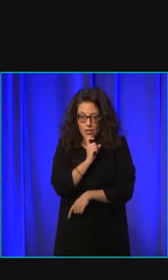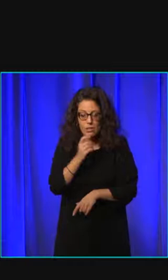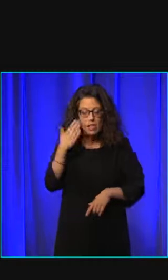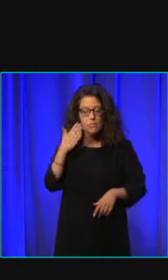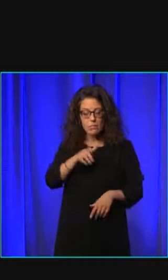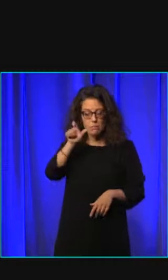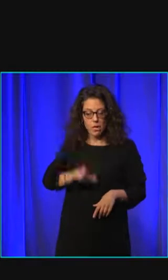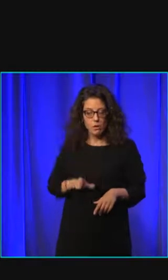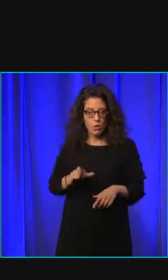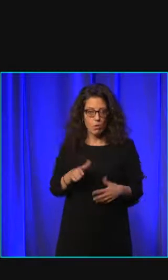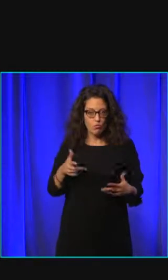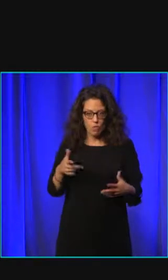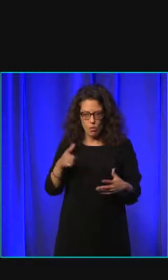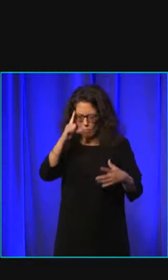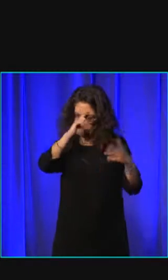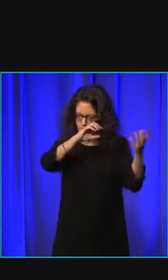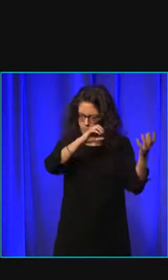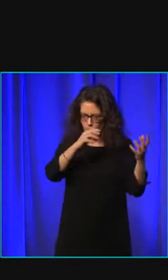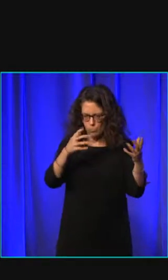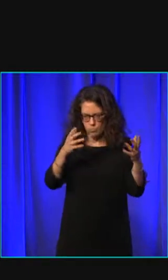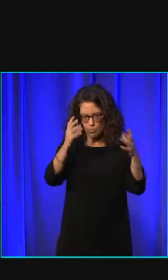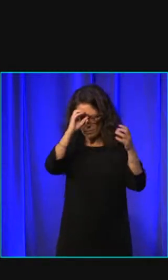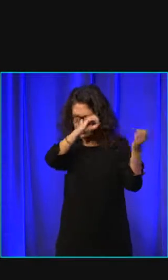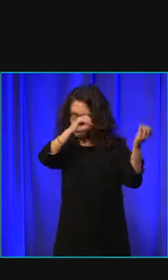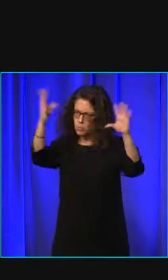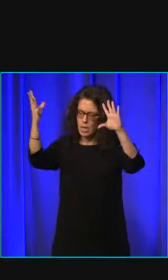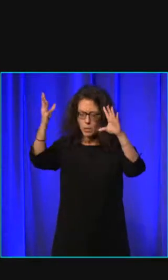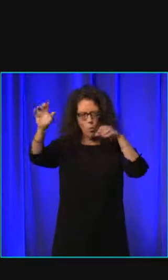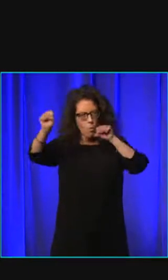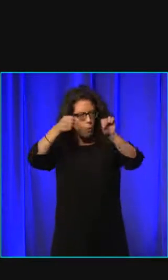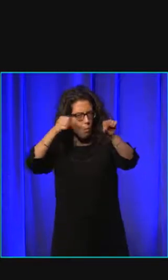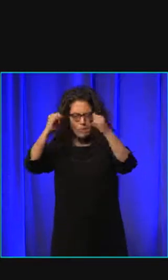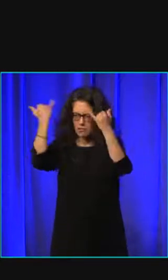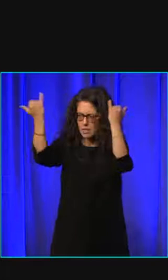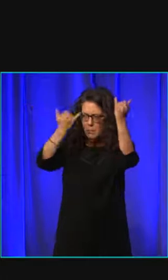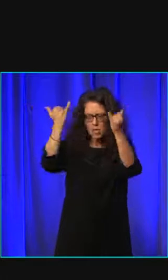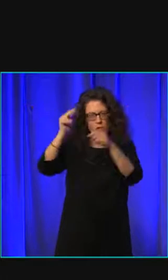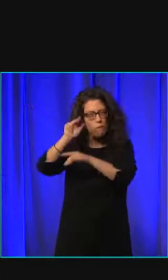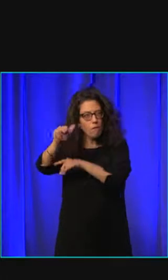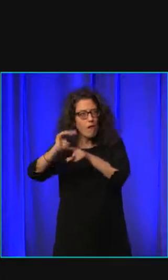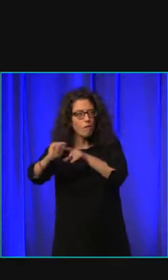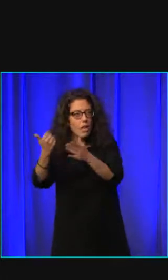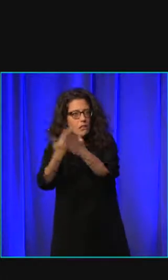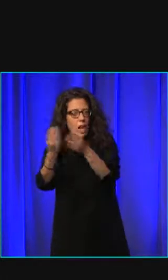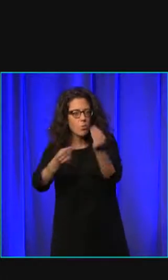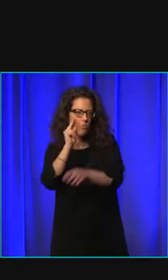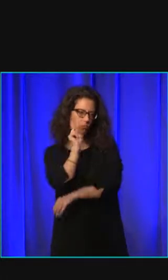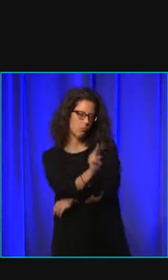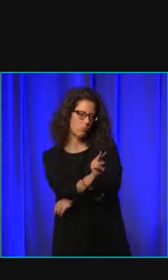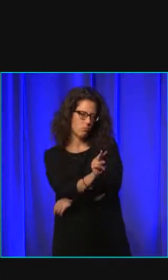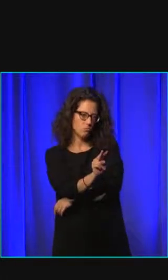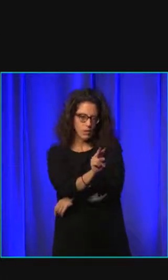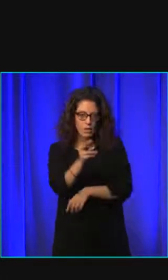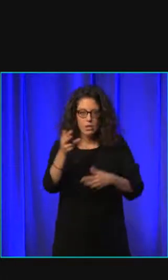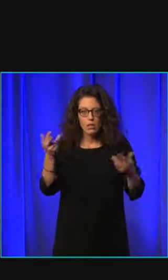engagé dans de la simulation motrice, quand il imagine une action ou quand il l'observe, à ce